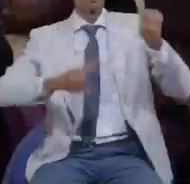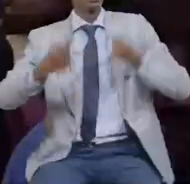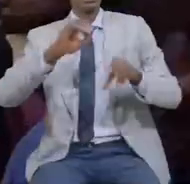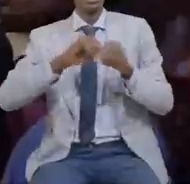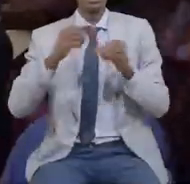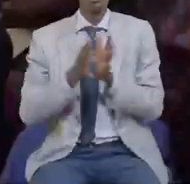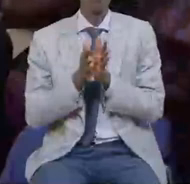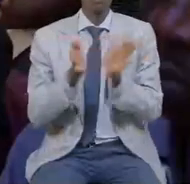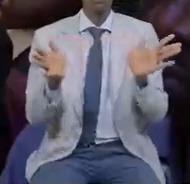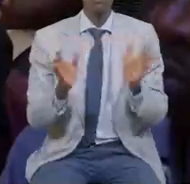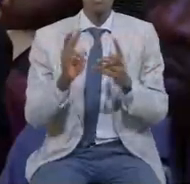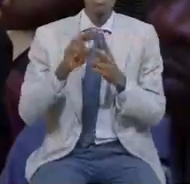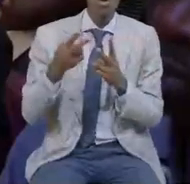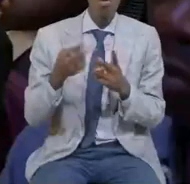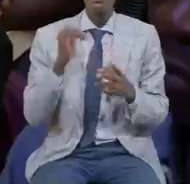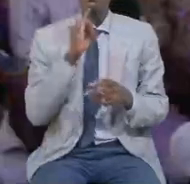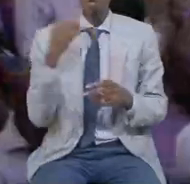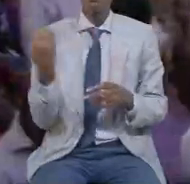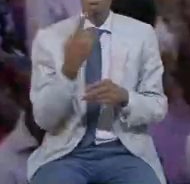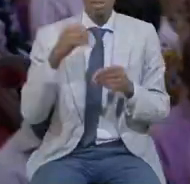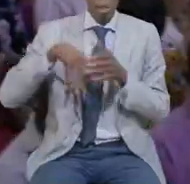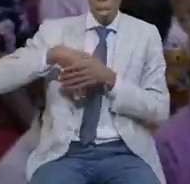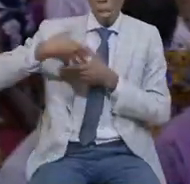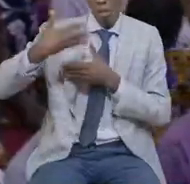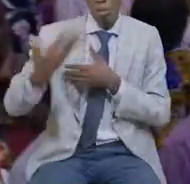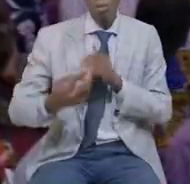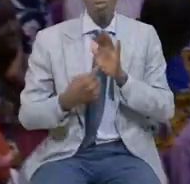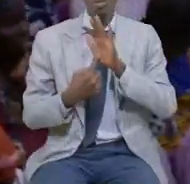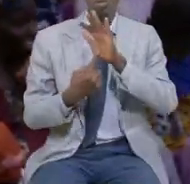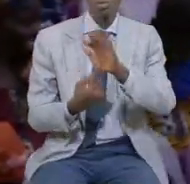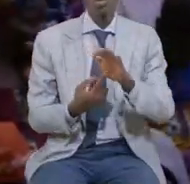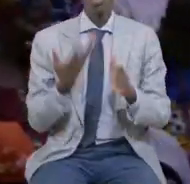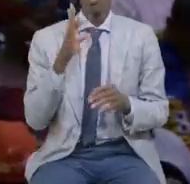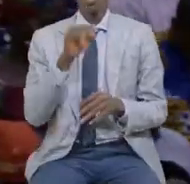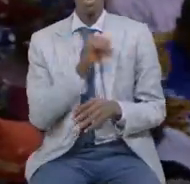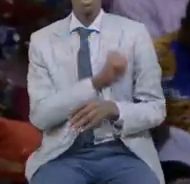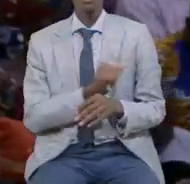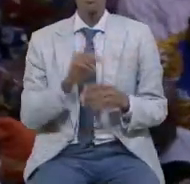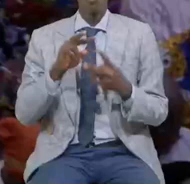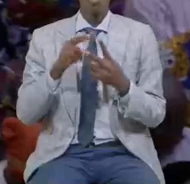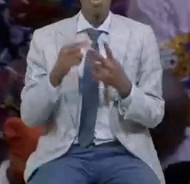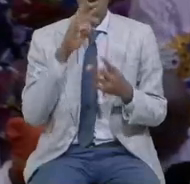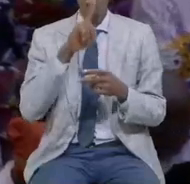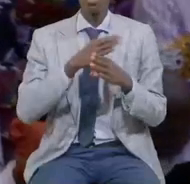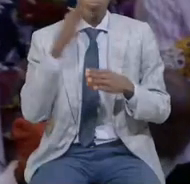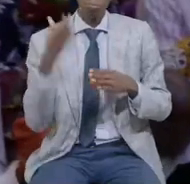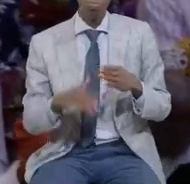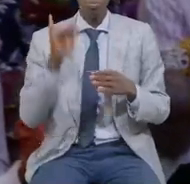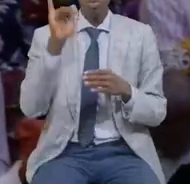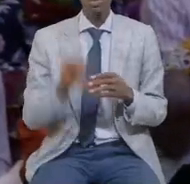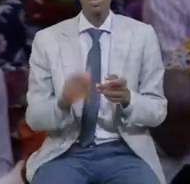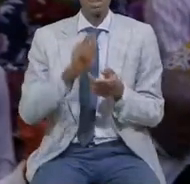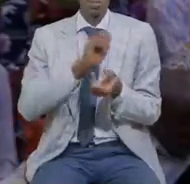que c'est seulement la manifestation extérieure que tu as? Ou bien est-ce que tu es totalement converti au